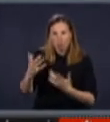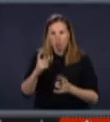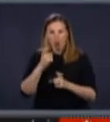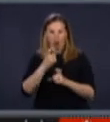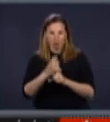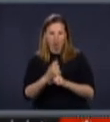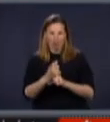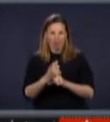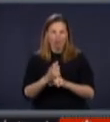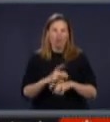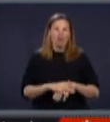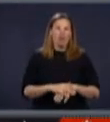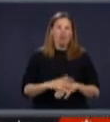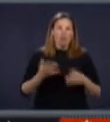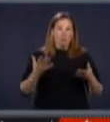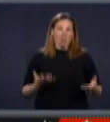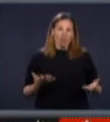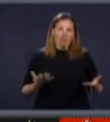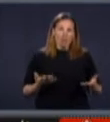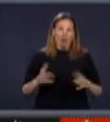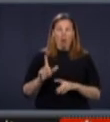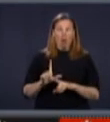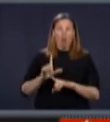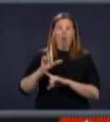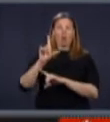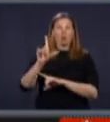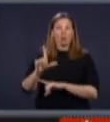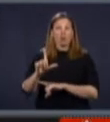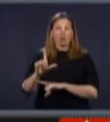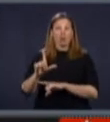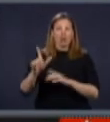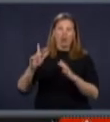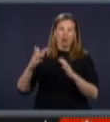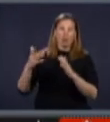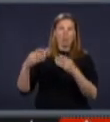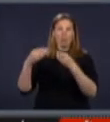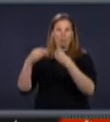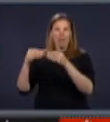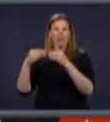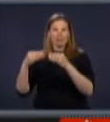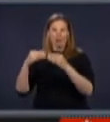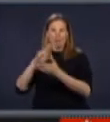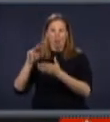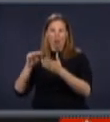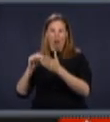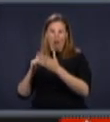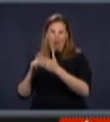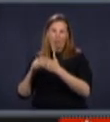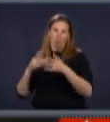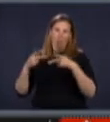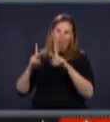personnellement. Là, on va lundi prochain rouvrir les commerces dans le Grand Montréal, puis on demande que les gens dans les